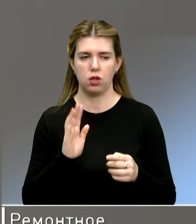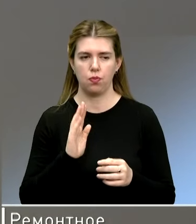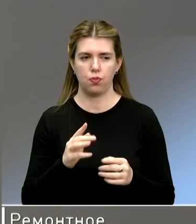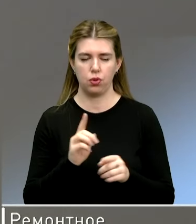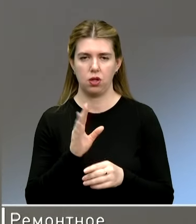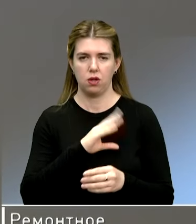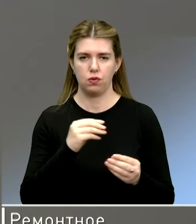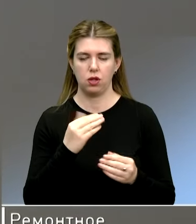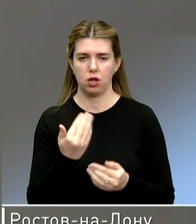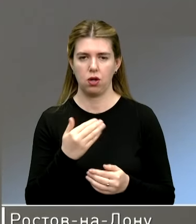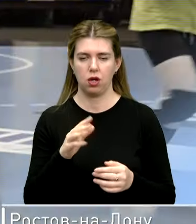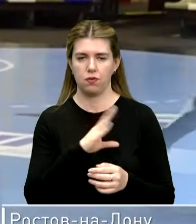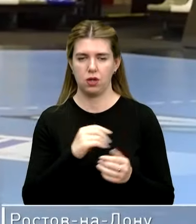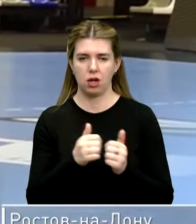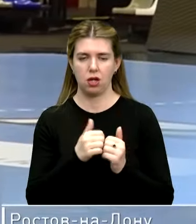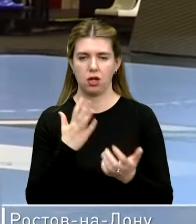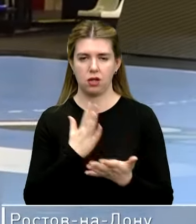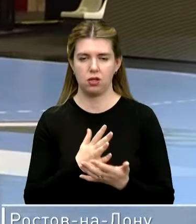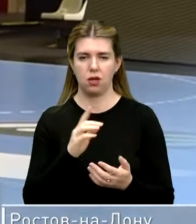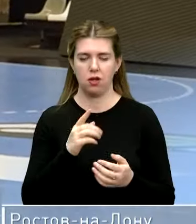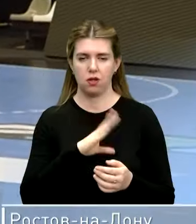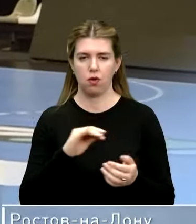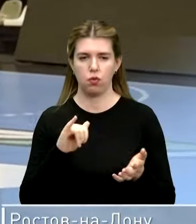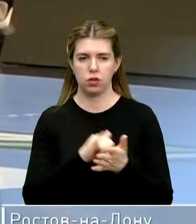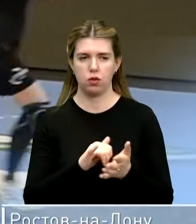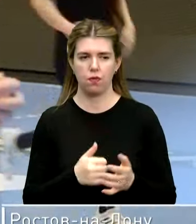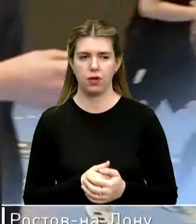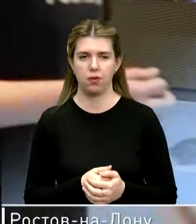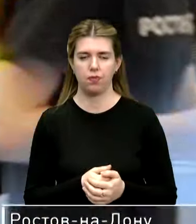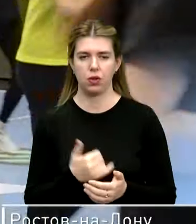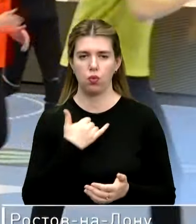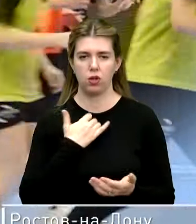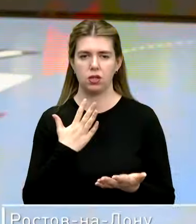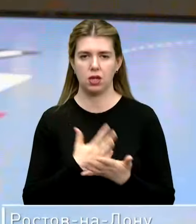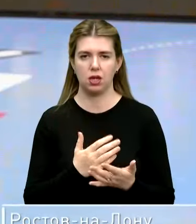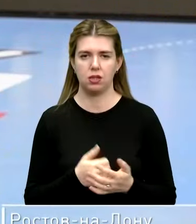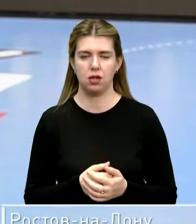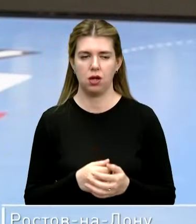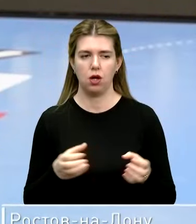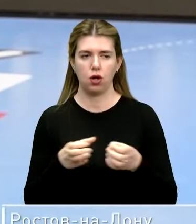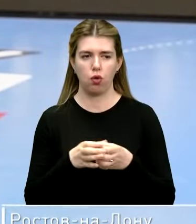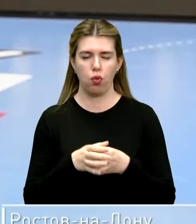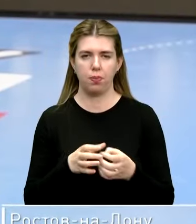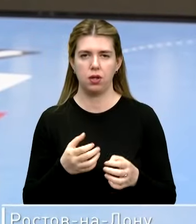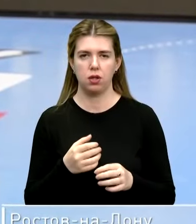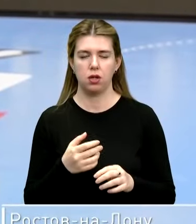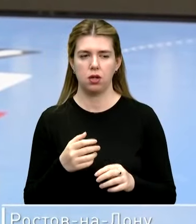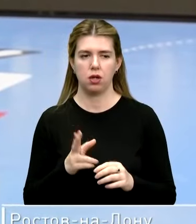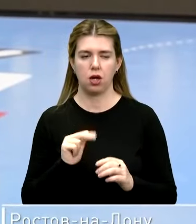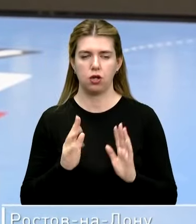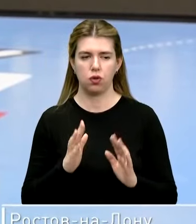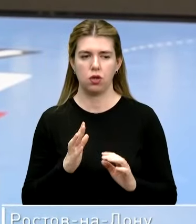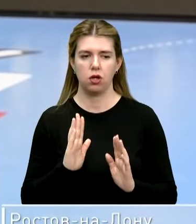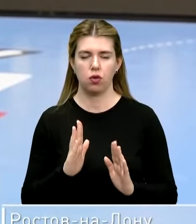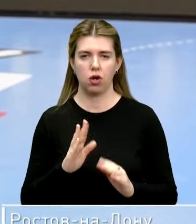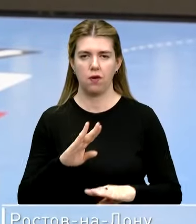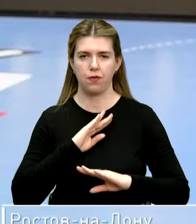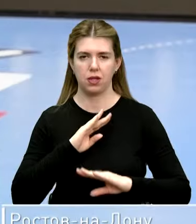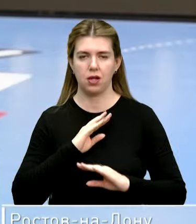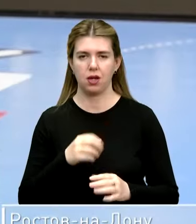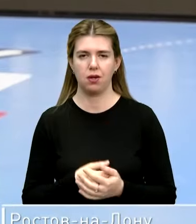проходным не станет. И у ее подопечных уже есть ряд установок. У нас есть группа, в которой только